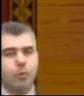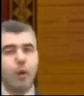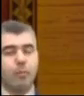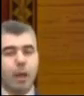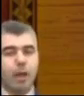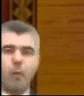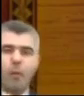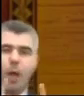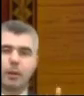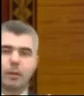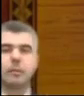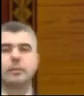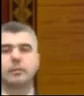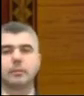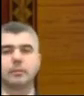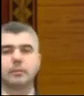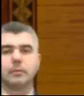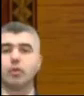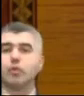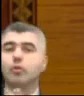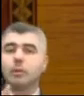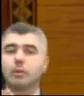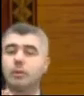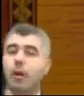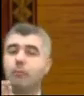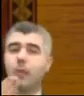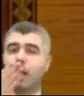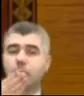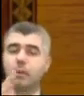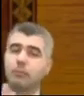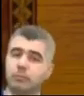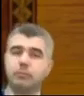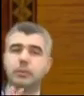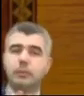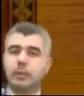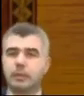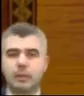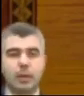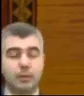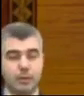الأخرى طموحاتنا واضحة، أن نطور معا